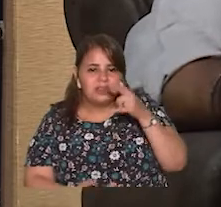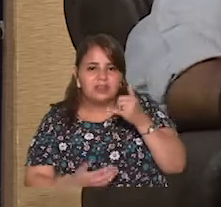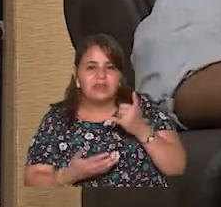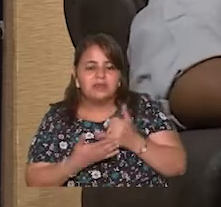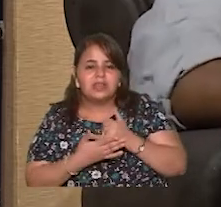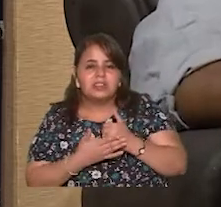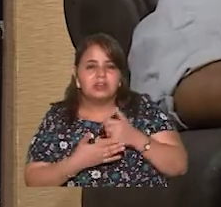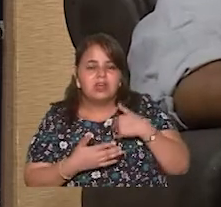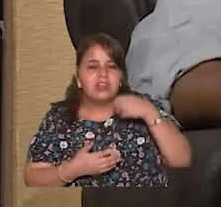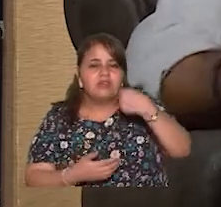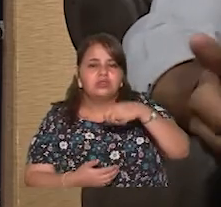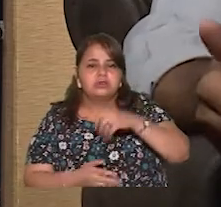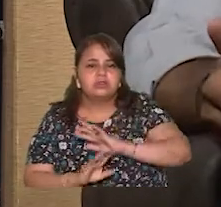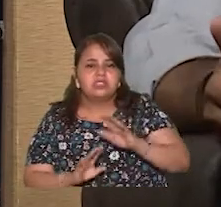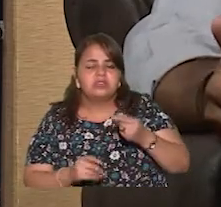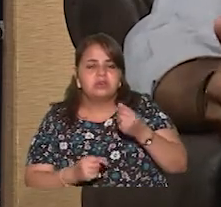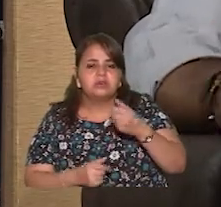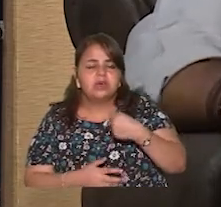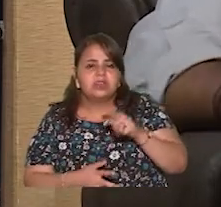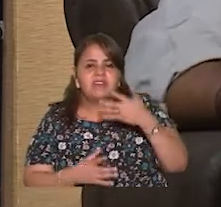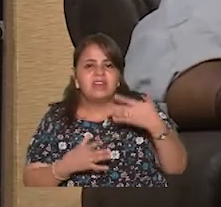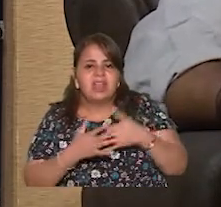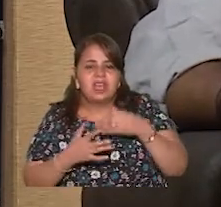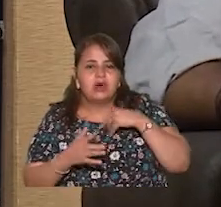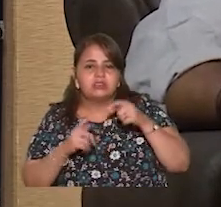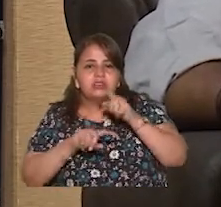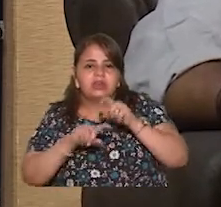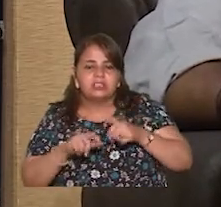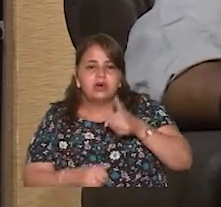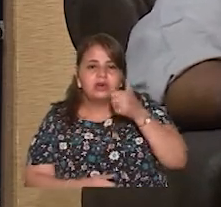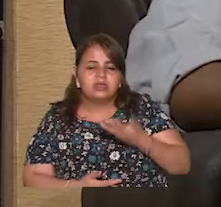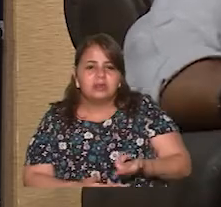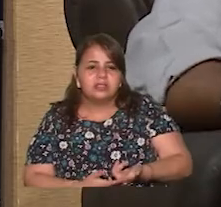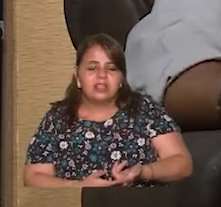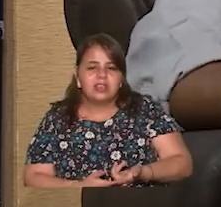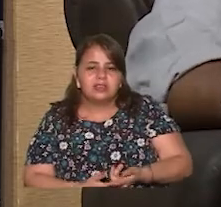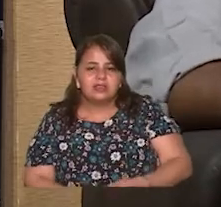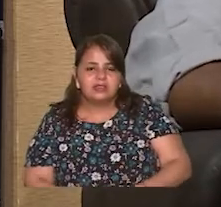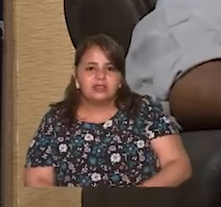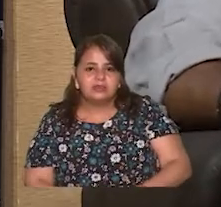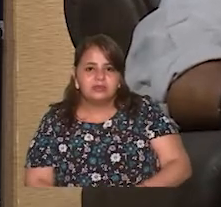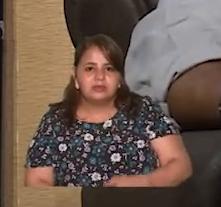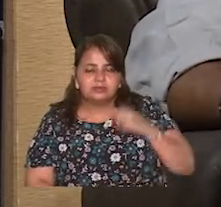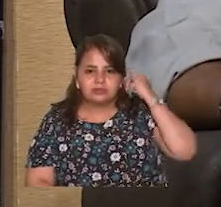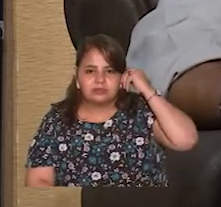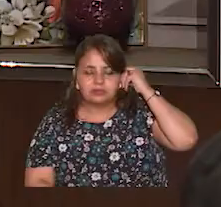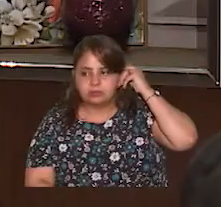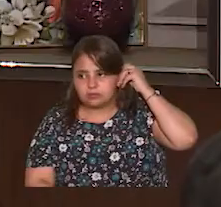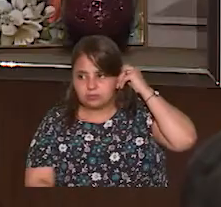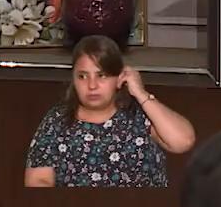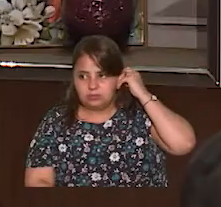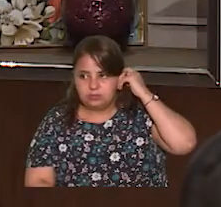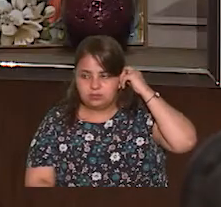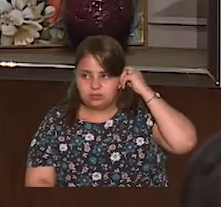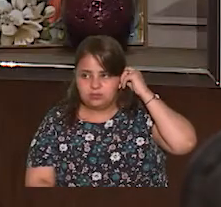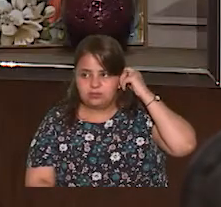هنا، كنت تقول انا بصرف عليك وفي الاخر عايز تشوف نتيجه كويسه، طب ساعده، مش بقول لك تذاكر له عشان بس ما نغلطش المدرسه، بس ساعده وما يذاكرش ليه